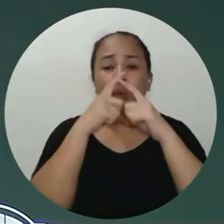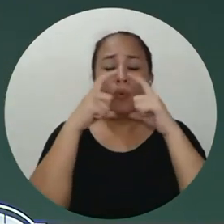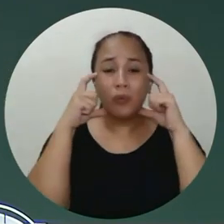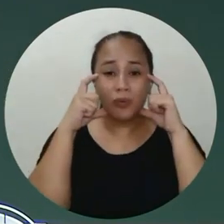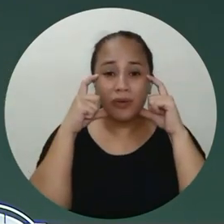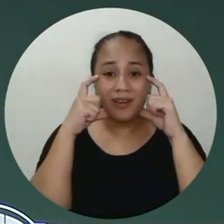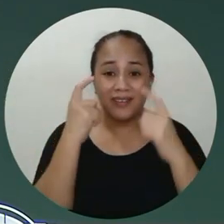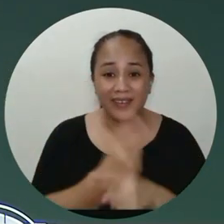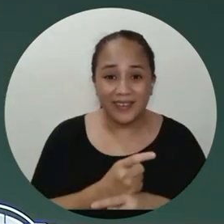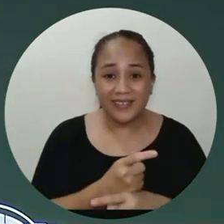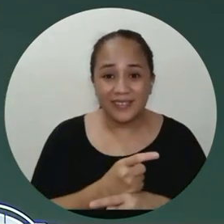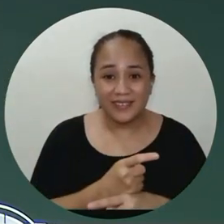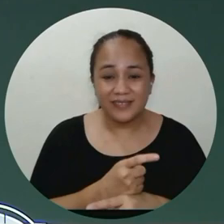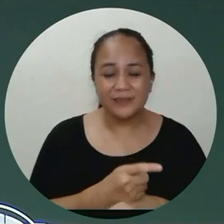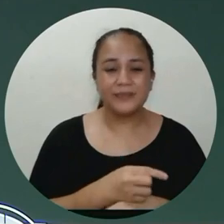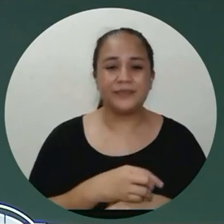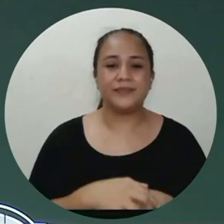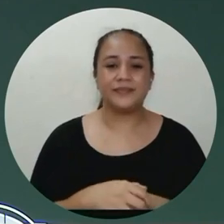써도